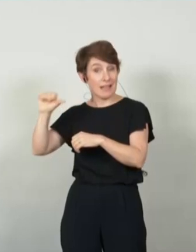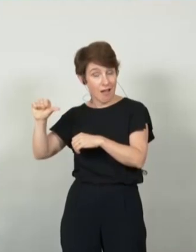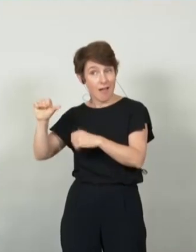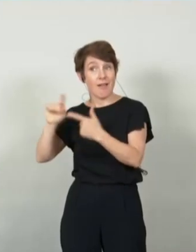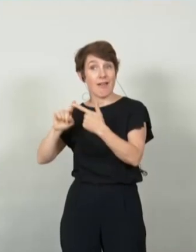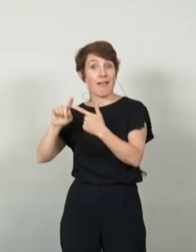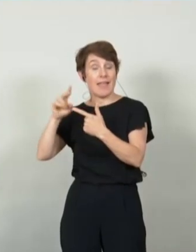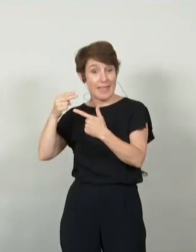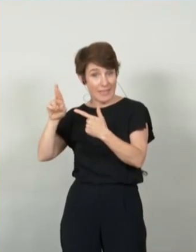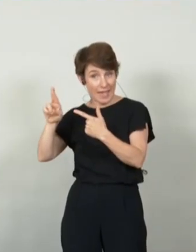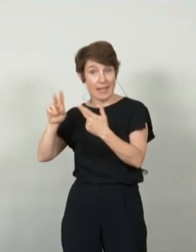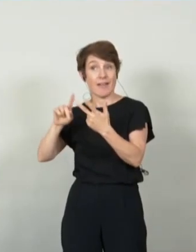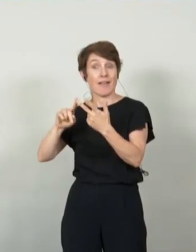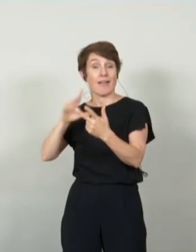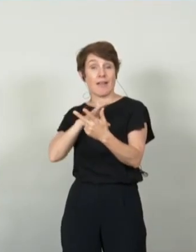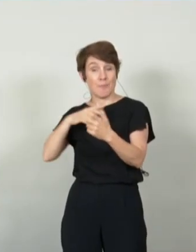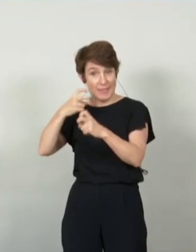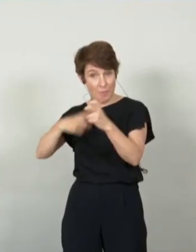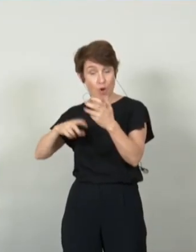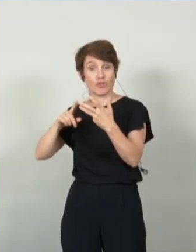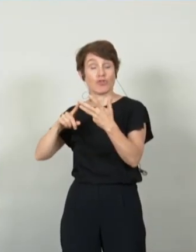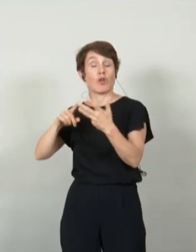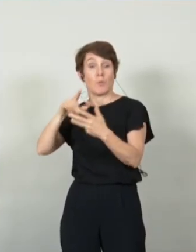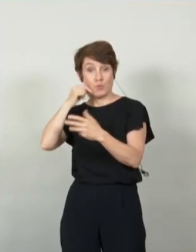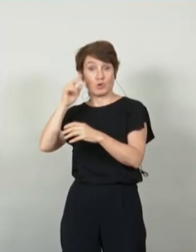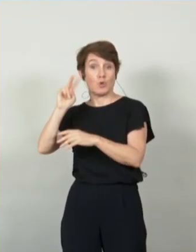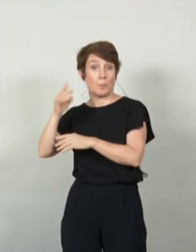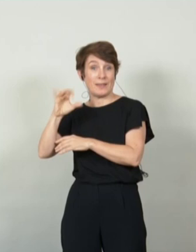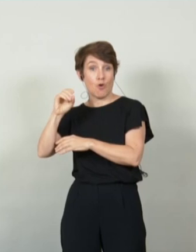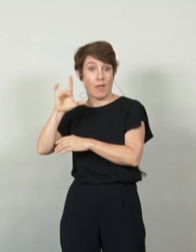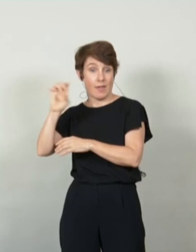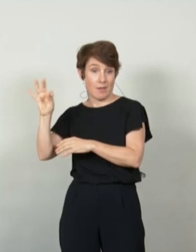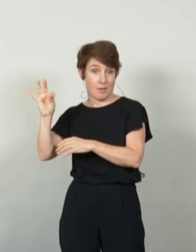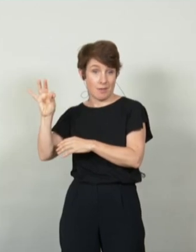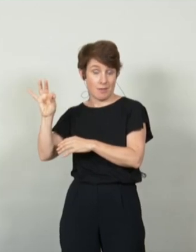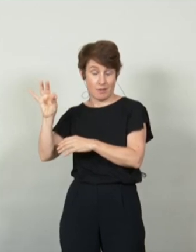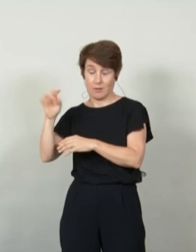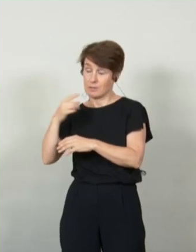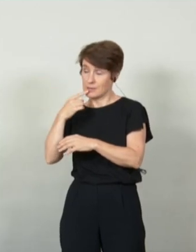madame roche et Monsieur picolé ce qui nous fait